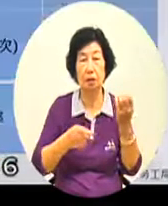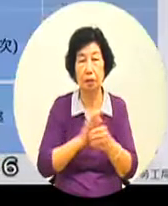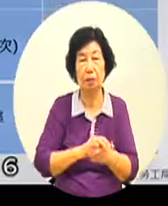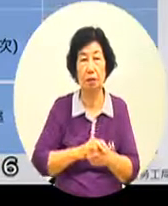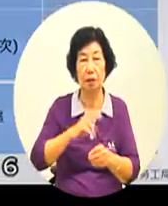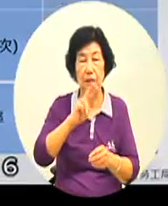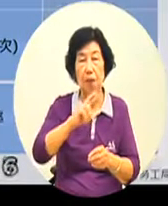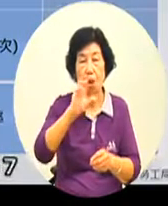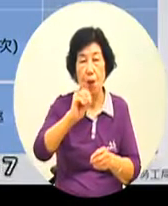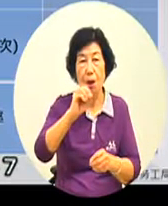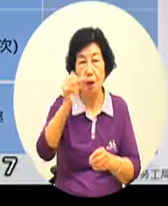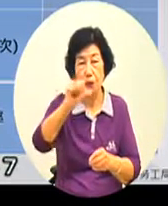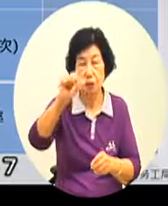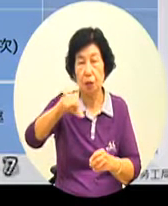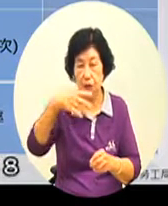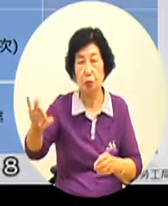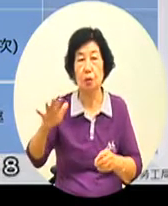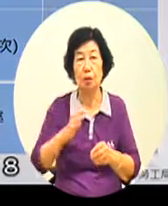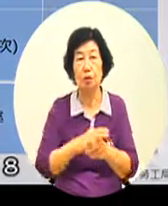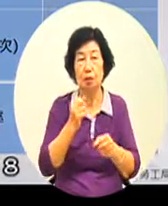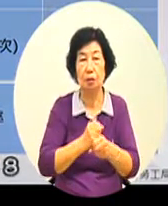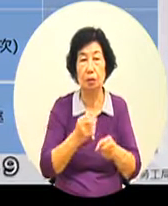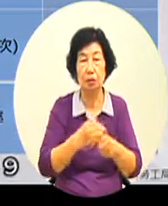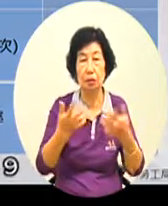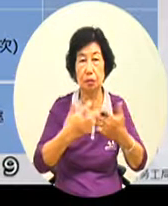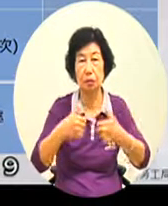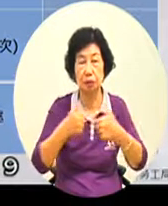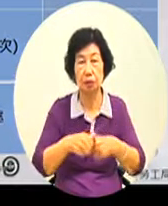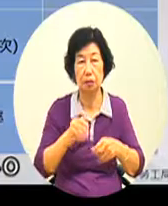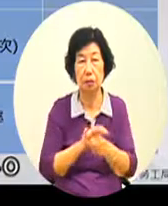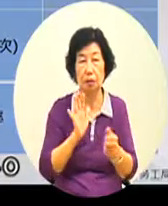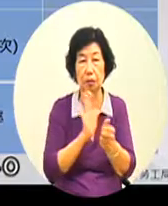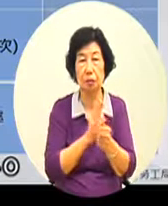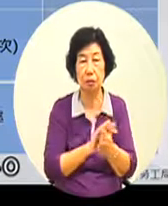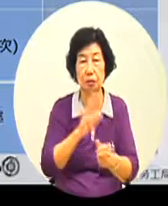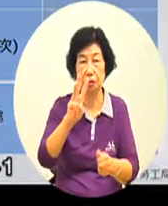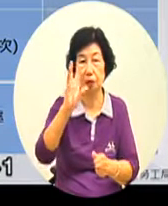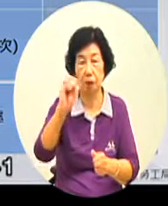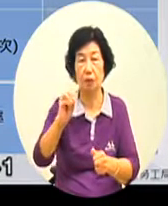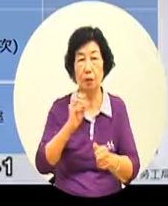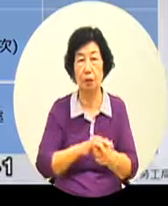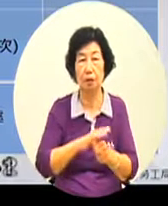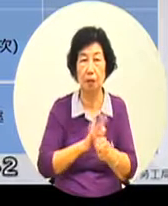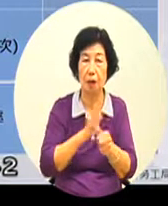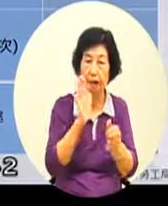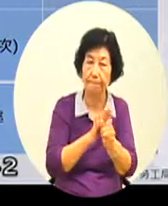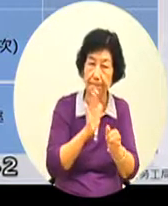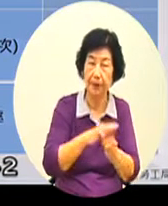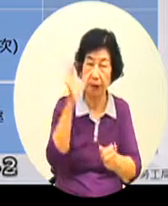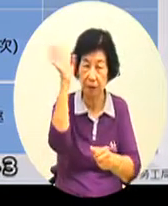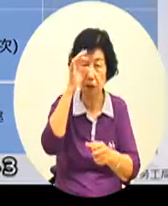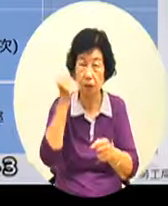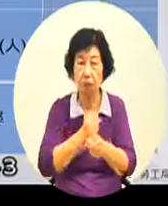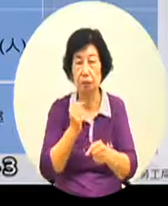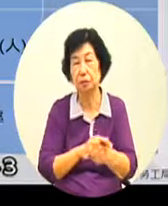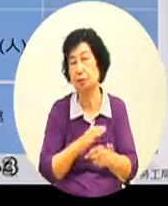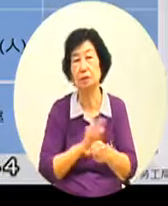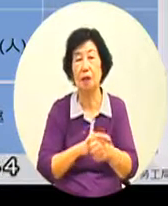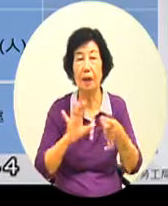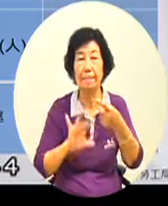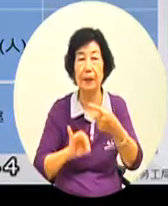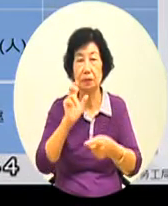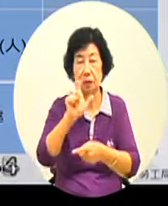给我们的市民朋友。那我们也推荐了将近30000名的市民朋友就业，求职就业率达到60%。那